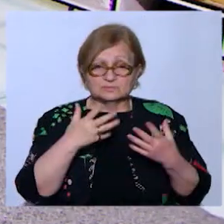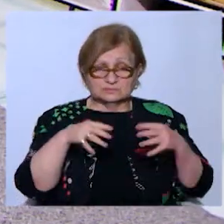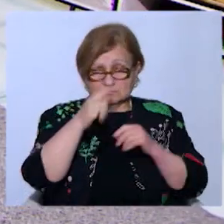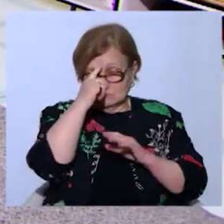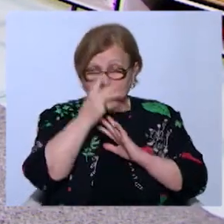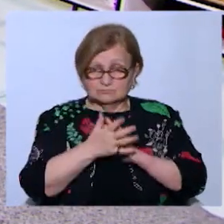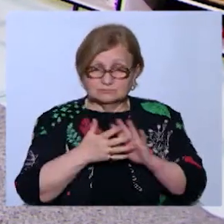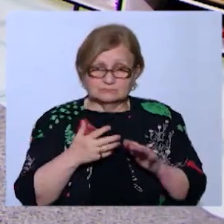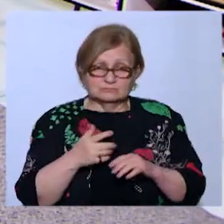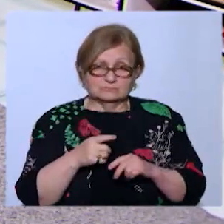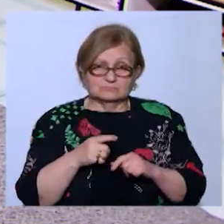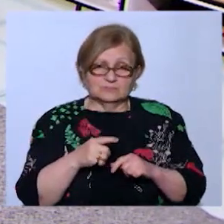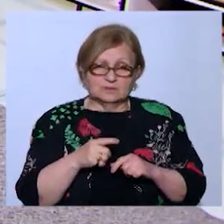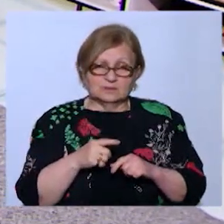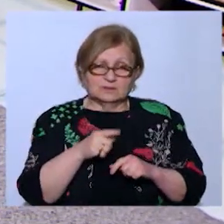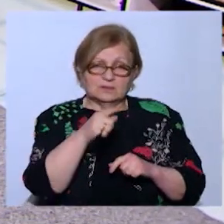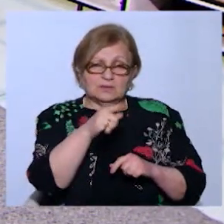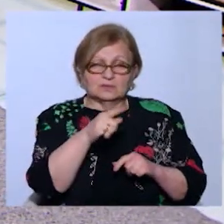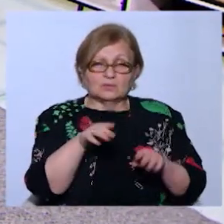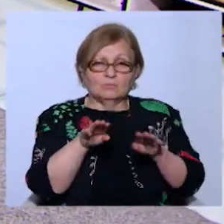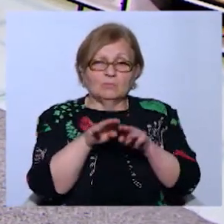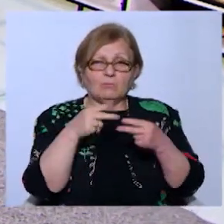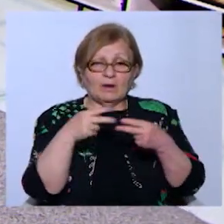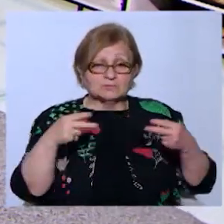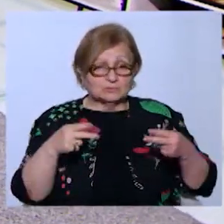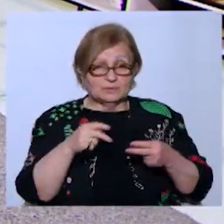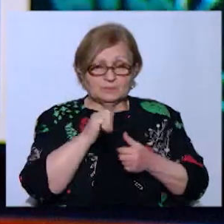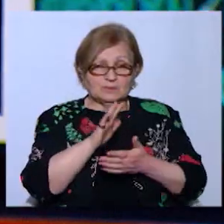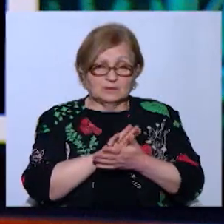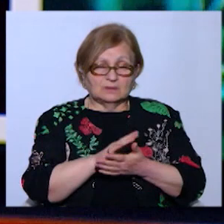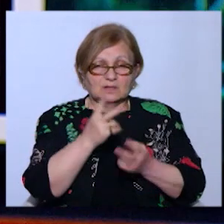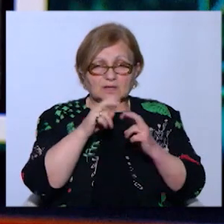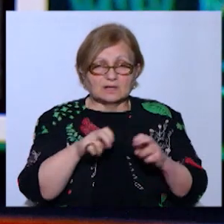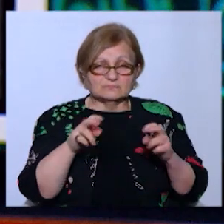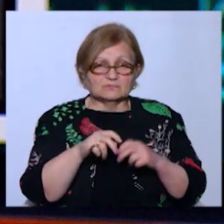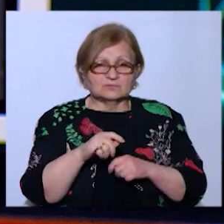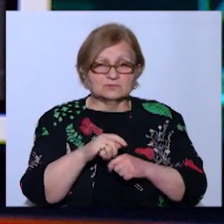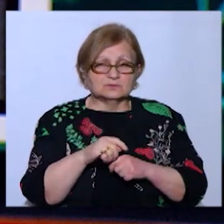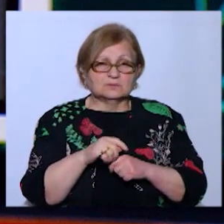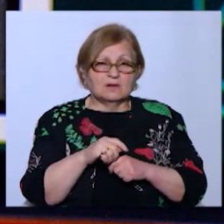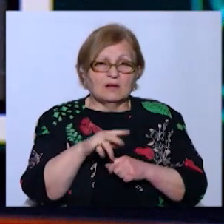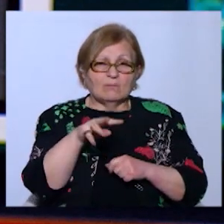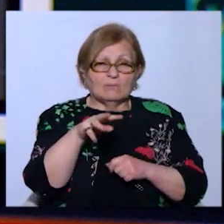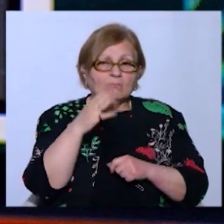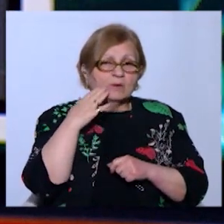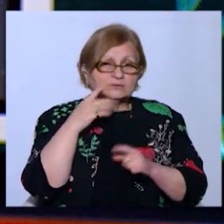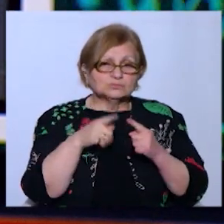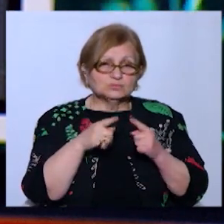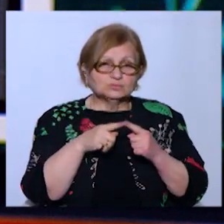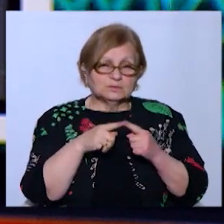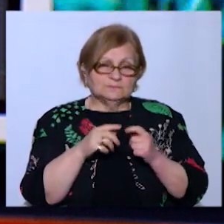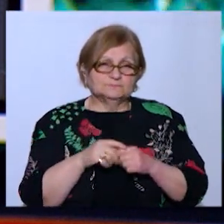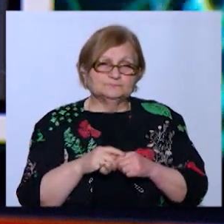მივხვდით აი ამ აქედან რომ ფარდობები მუდმივია, განვიხილოთ მართკუთხა სამკუთხედი. აი ესეთი.